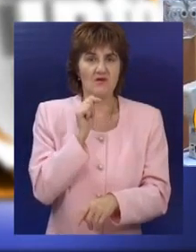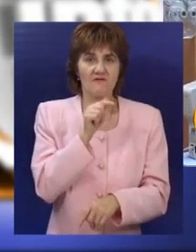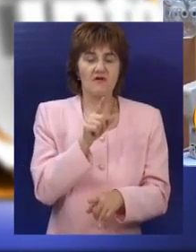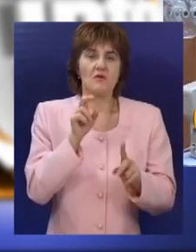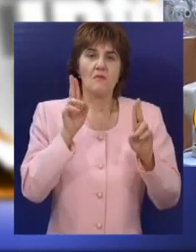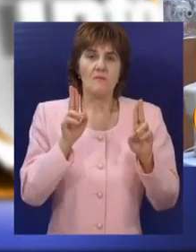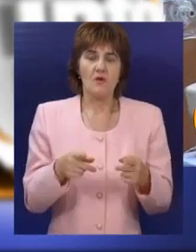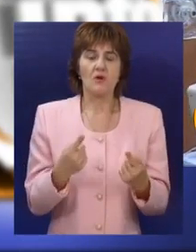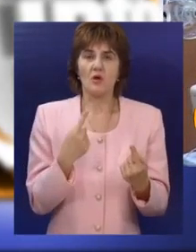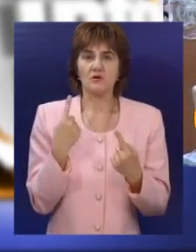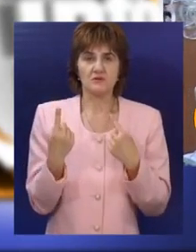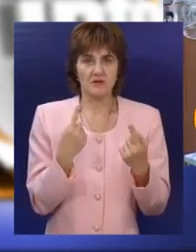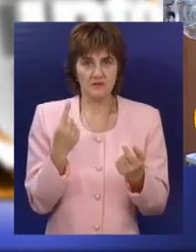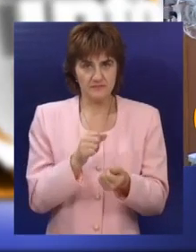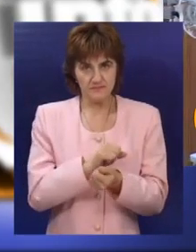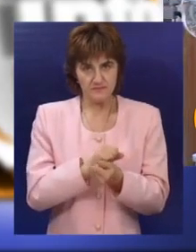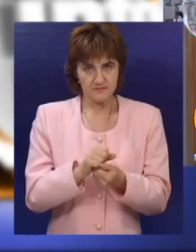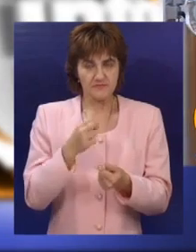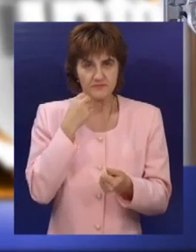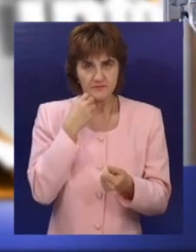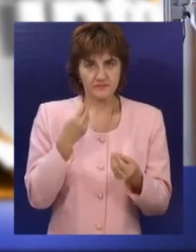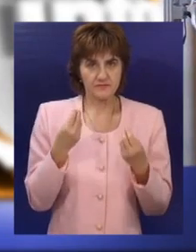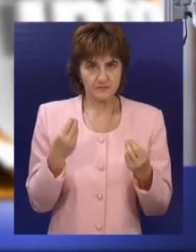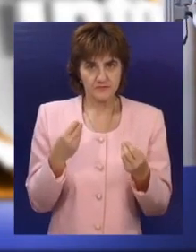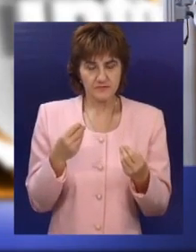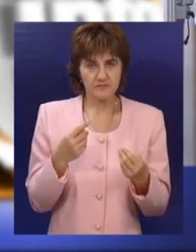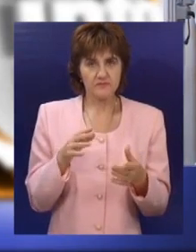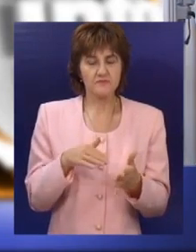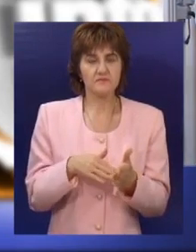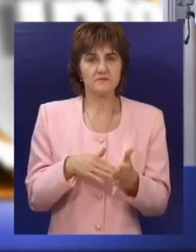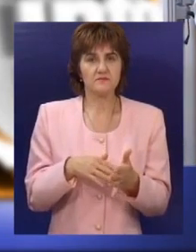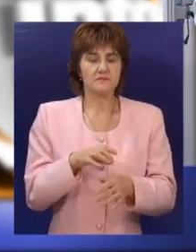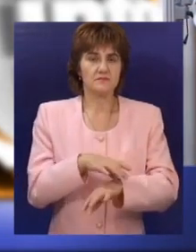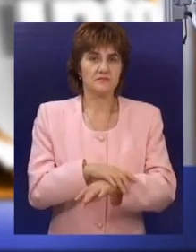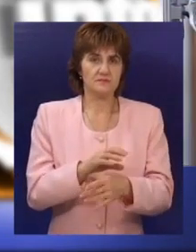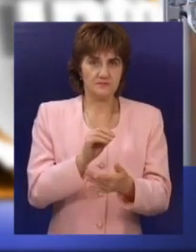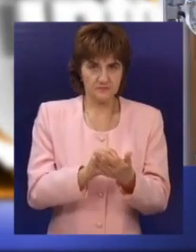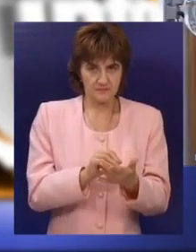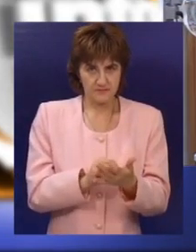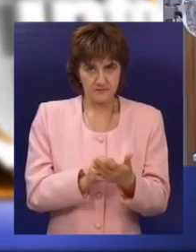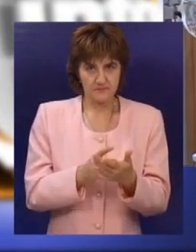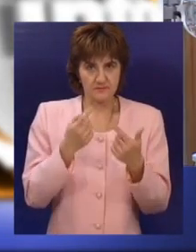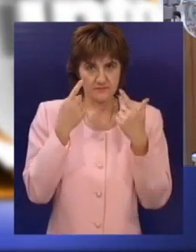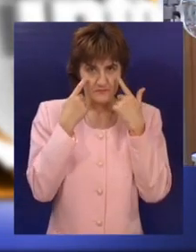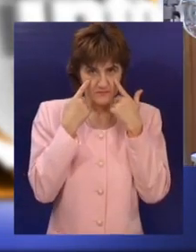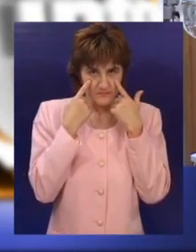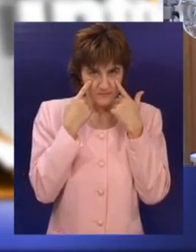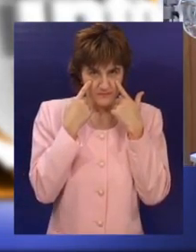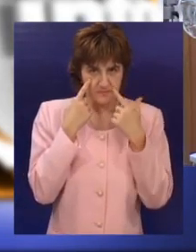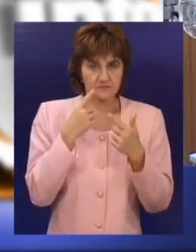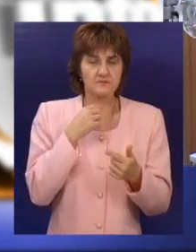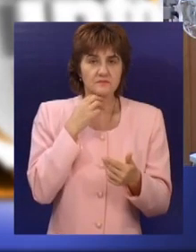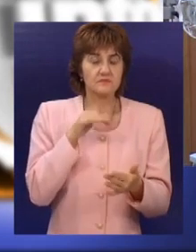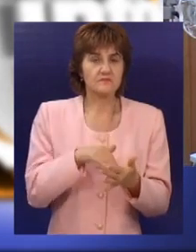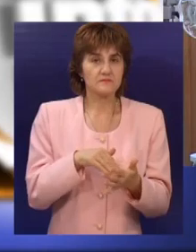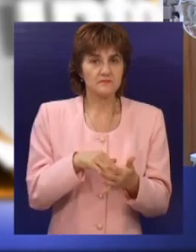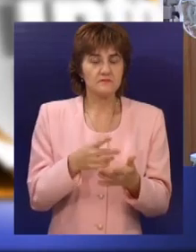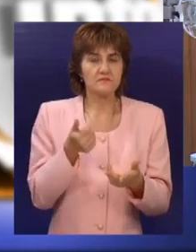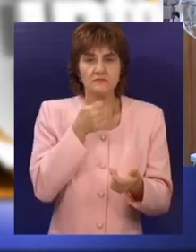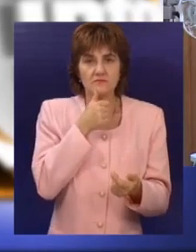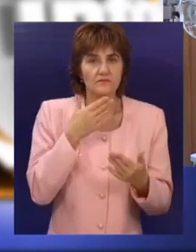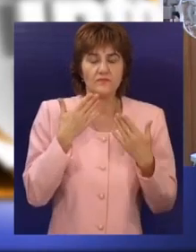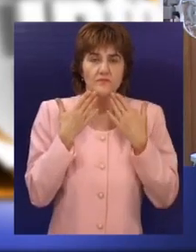morate stvoriti uvjete da bi mogli napraviti takvu operaciju. Prvo morate imati takvu dijagnostiku da možete izdijagnosticirati, drugo morate imati takvo